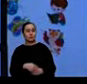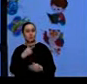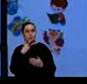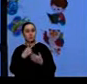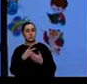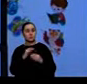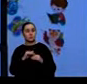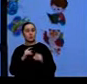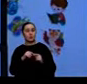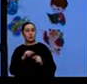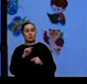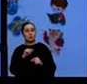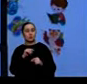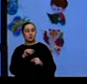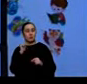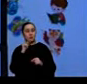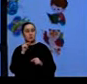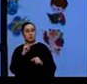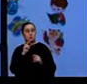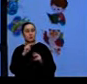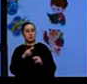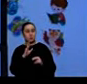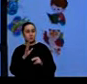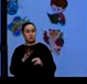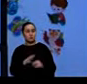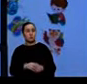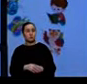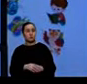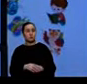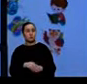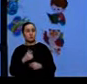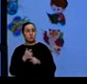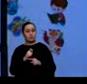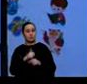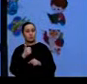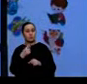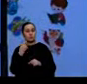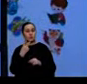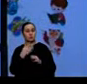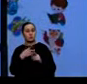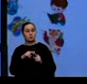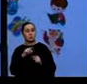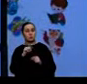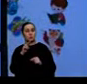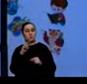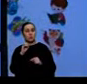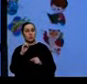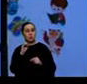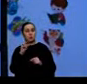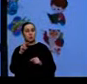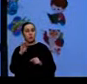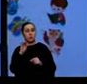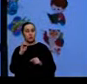Qani qaraymiz bolajonlar? Darsligimizdan kuzatamiz. Juda yaxshi. Ikkinchi qismda